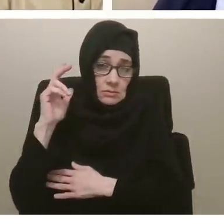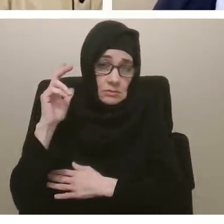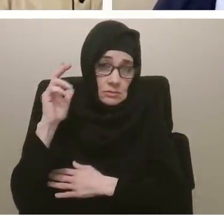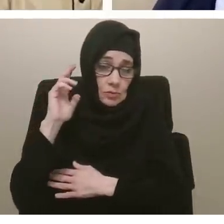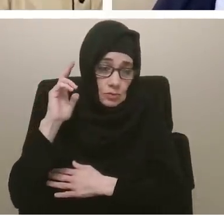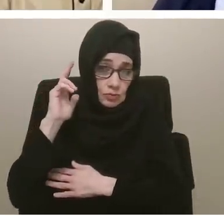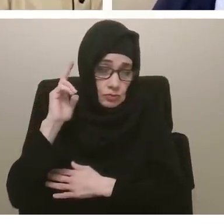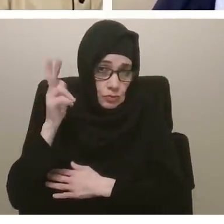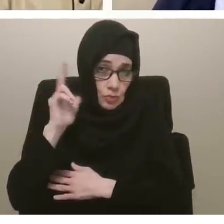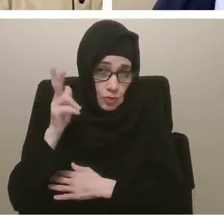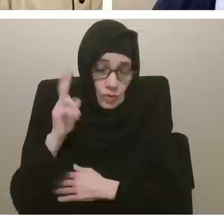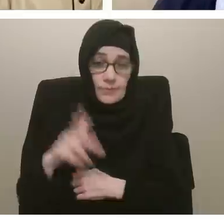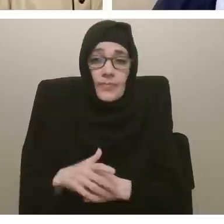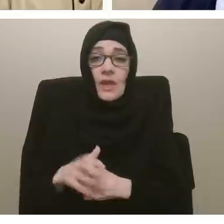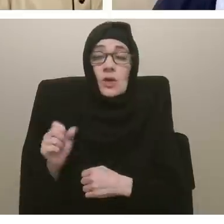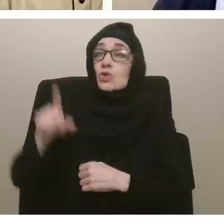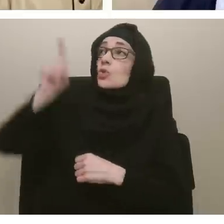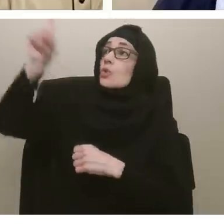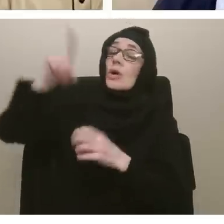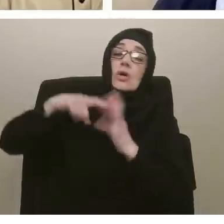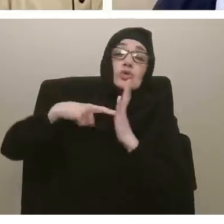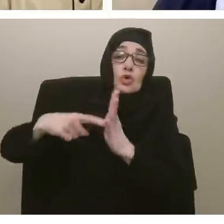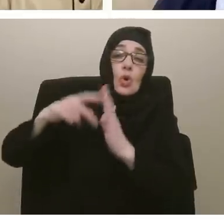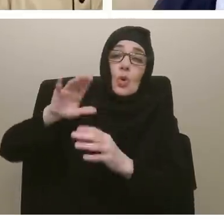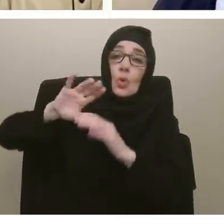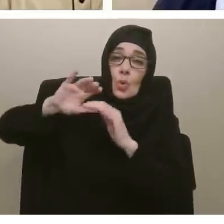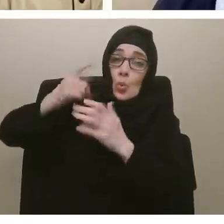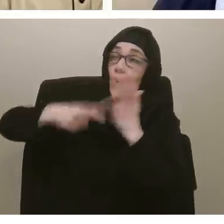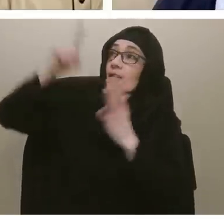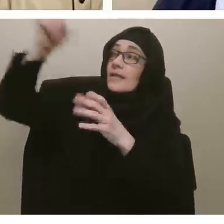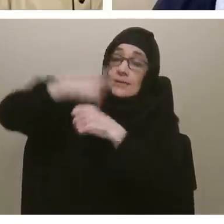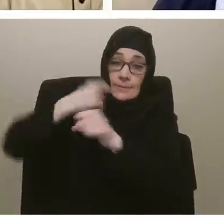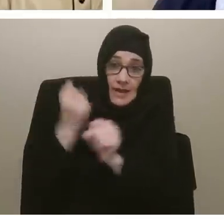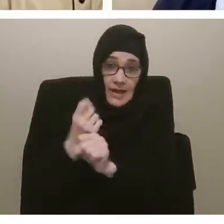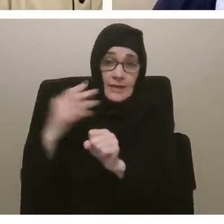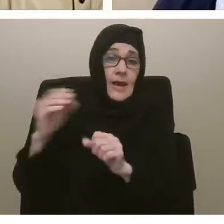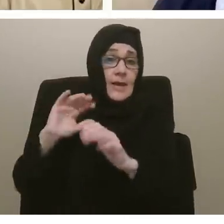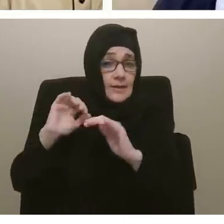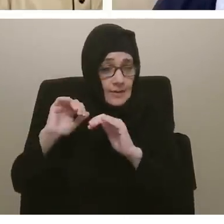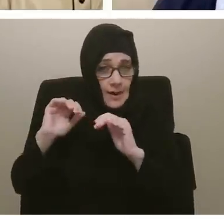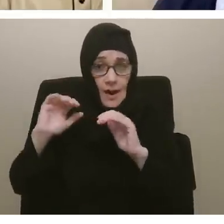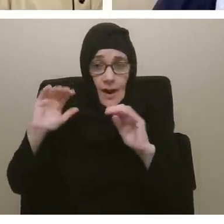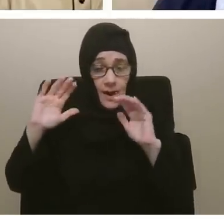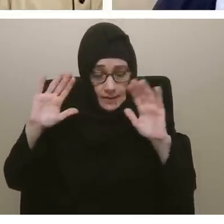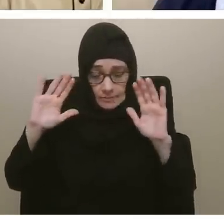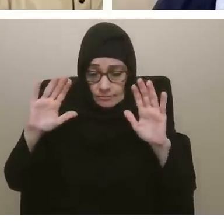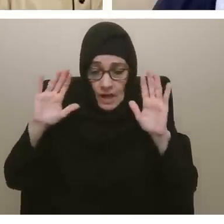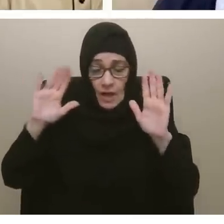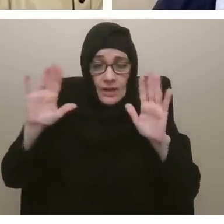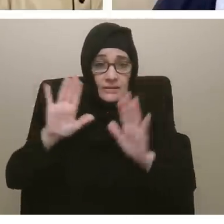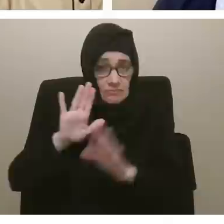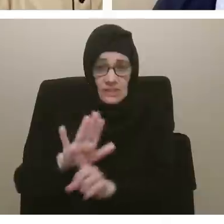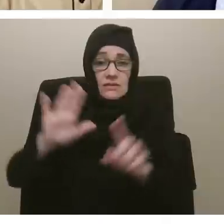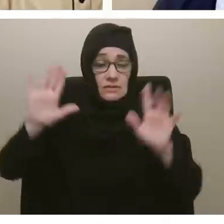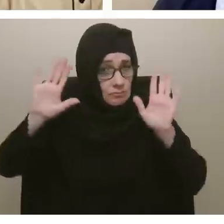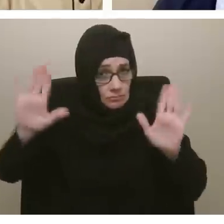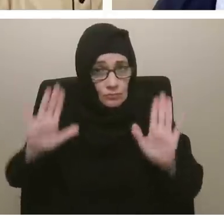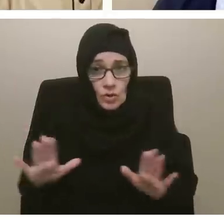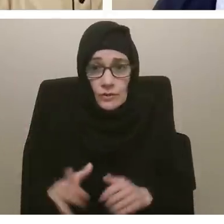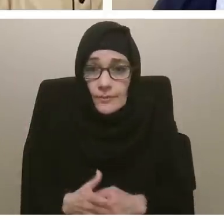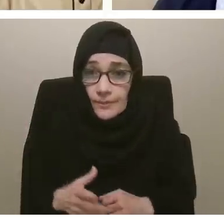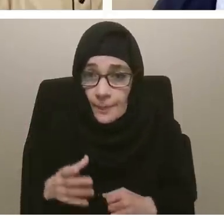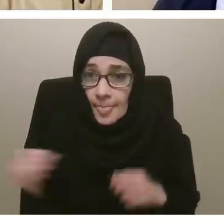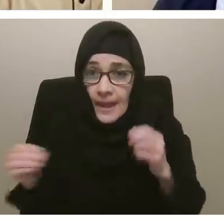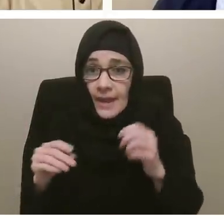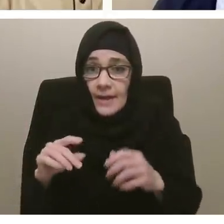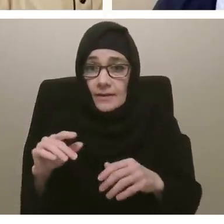of that which he has created. Then he says, وَاللَّيْلِ إِذَا سَجَى, and by the night when it grows still, or when it covers, يُغَطِّي الْأَرْضِ,